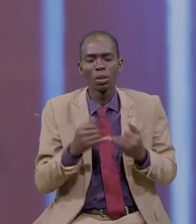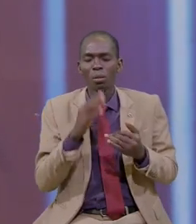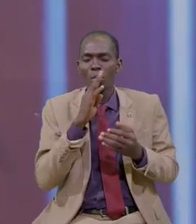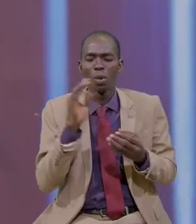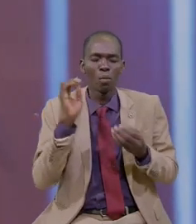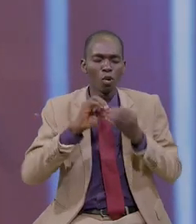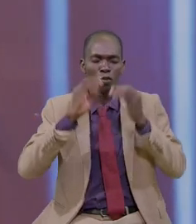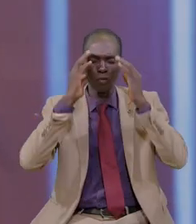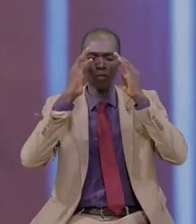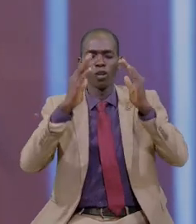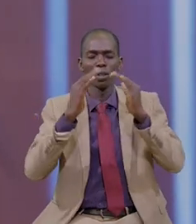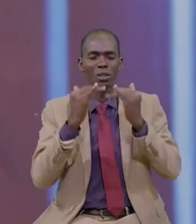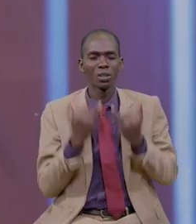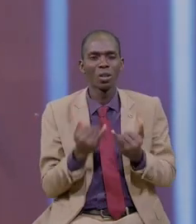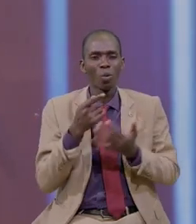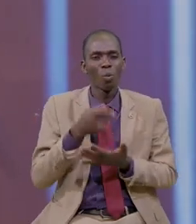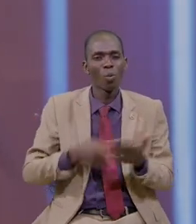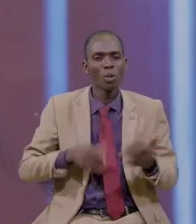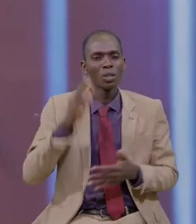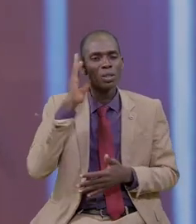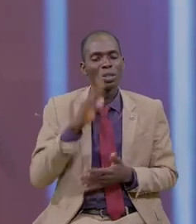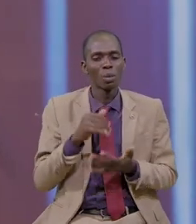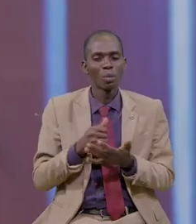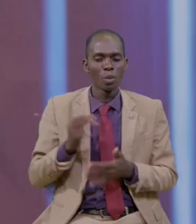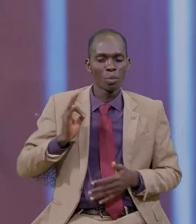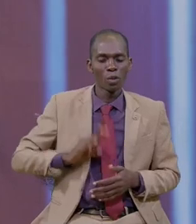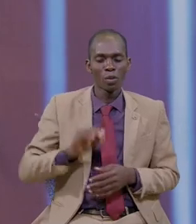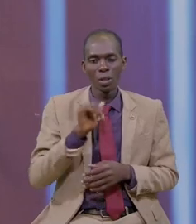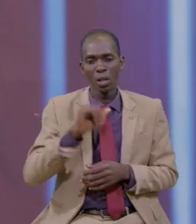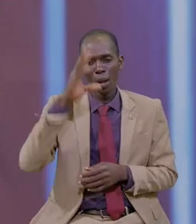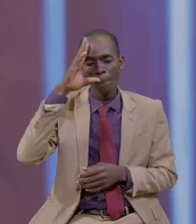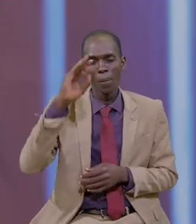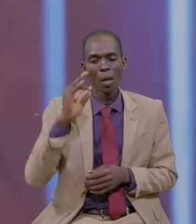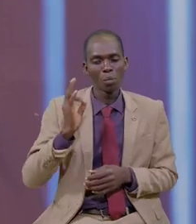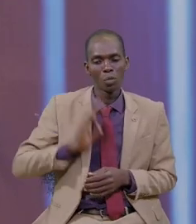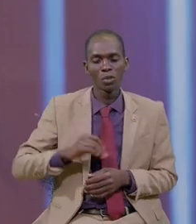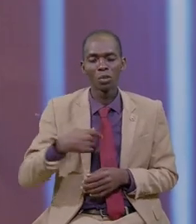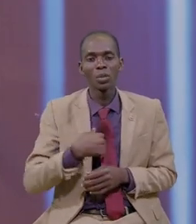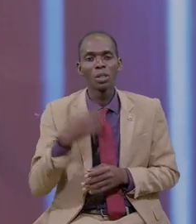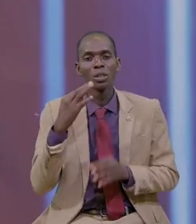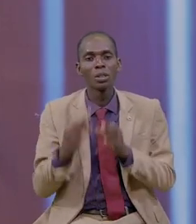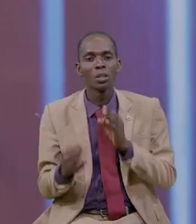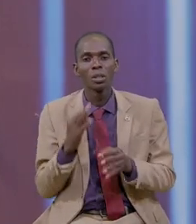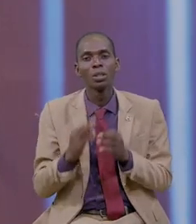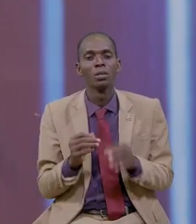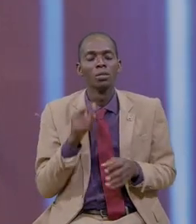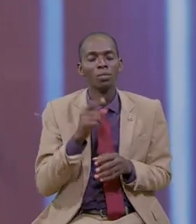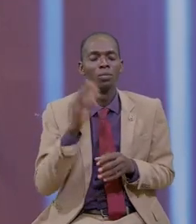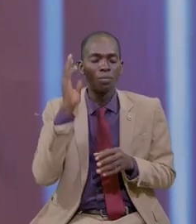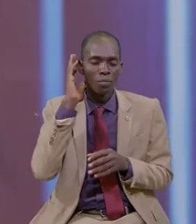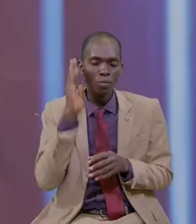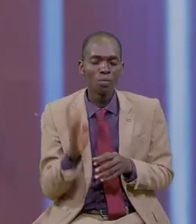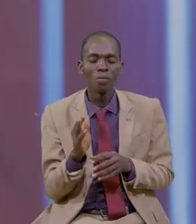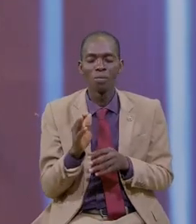faire la bonne chose? Et que sert-il à un homme? Que me sert-il de gagner tout le